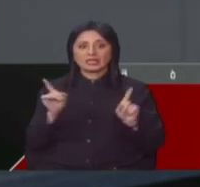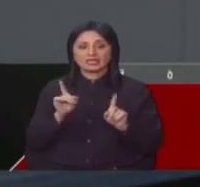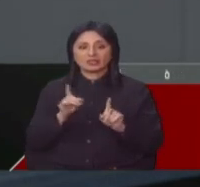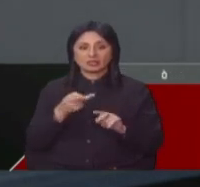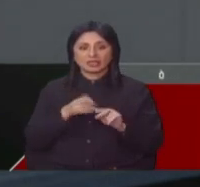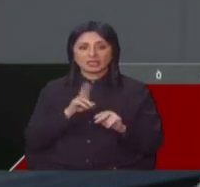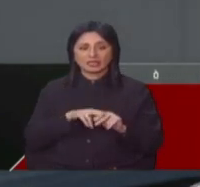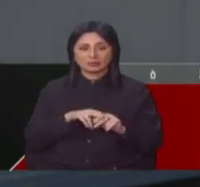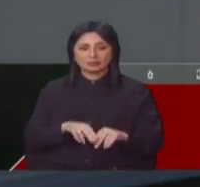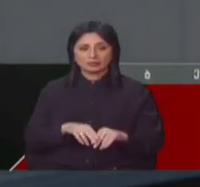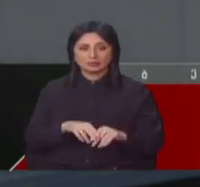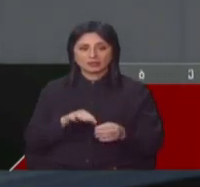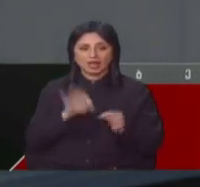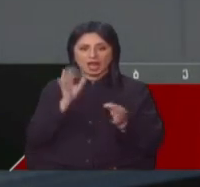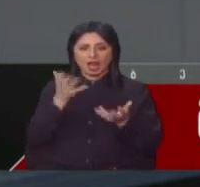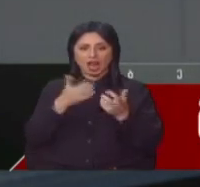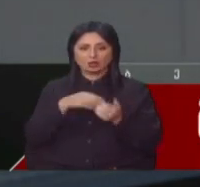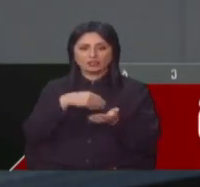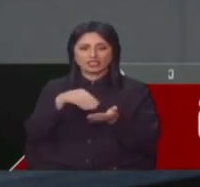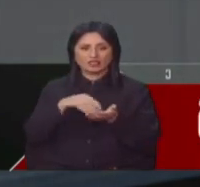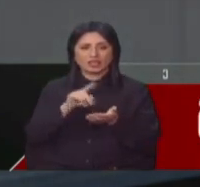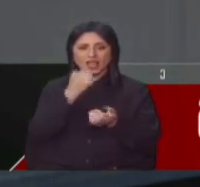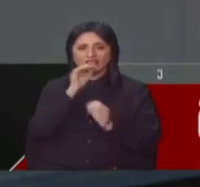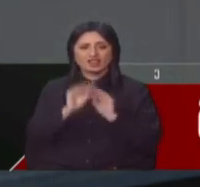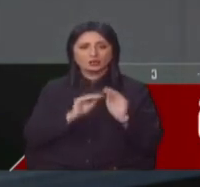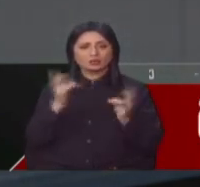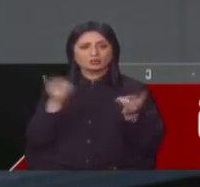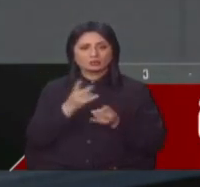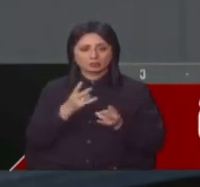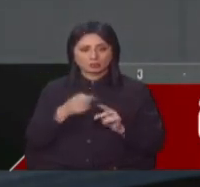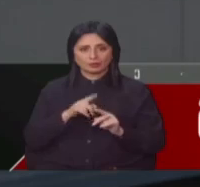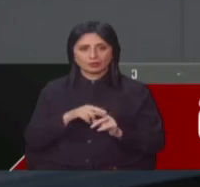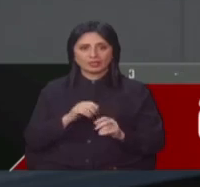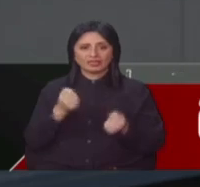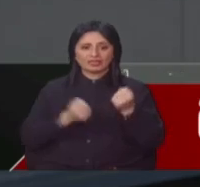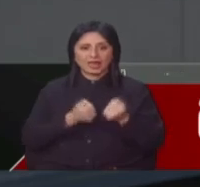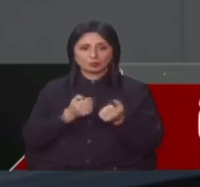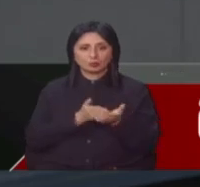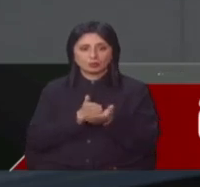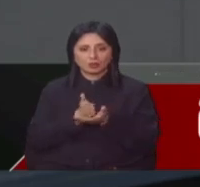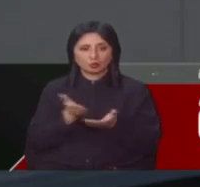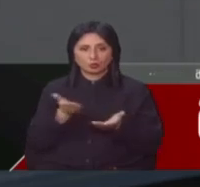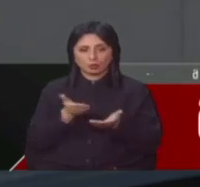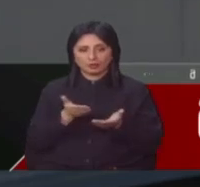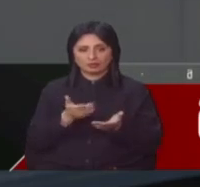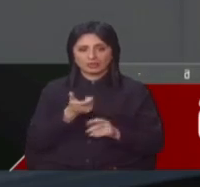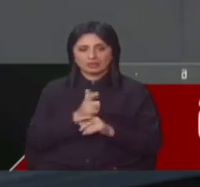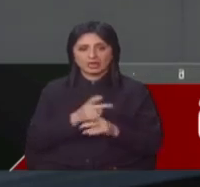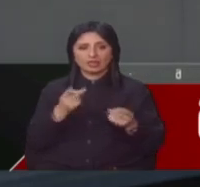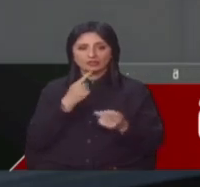închideț, dacă ești în închideț, dacă ești în infrastructură, dacă ești în transport, dacă ești